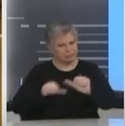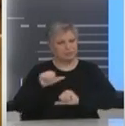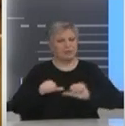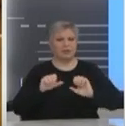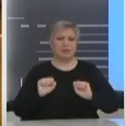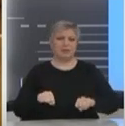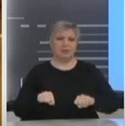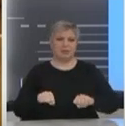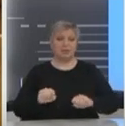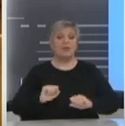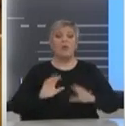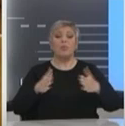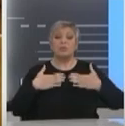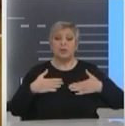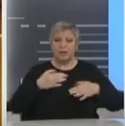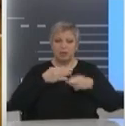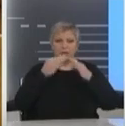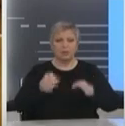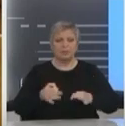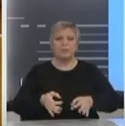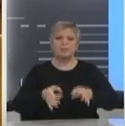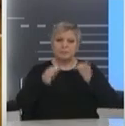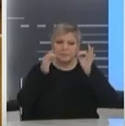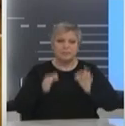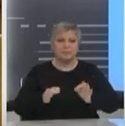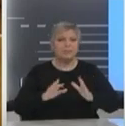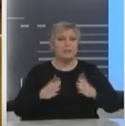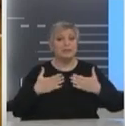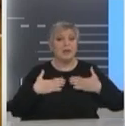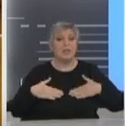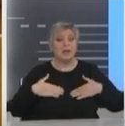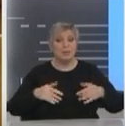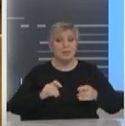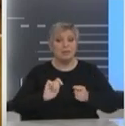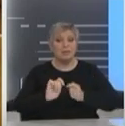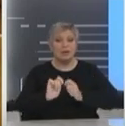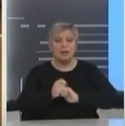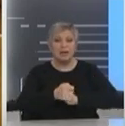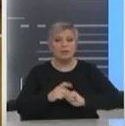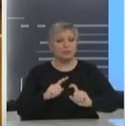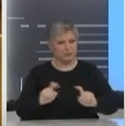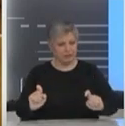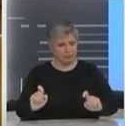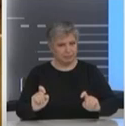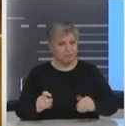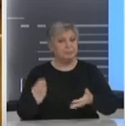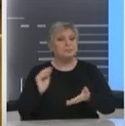στον πυρήνα της στρατηγικής μας. Γιατί θέλω να θυμίσω ότι αυτή η Βουλή επί των ημερών